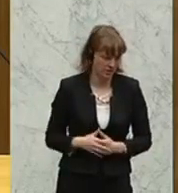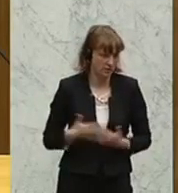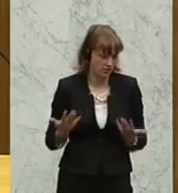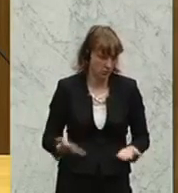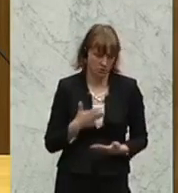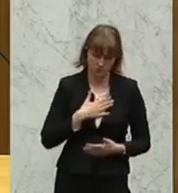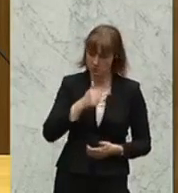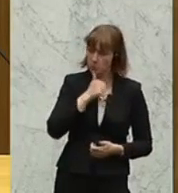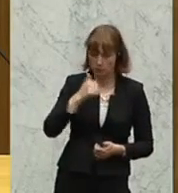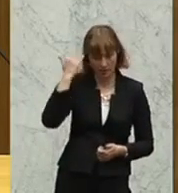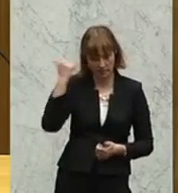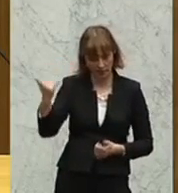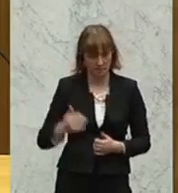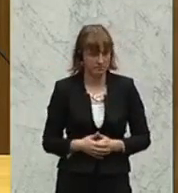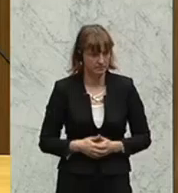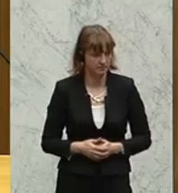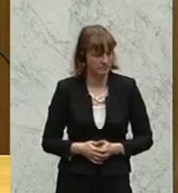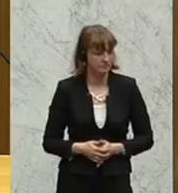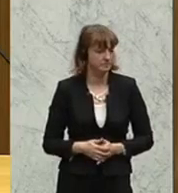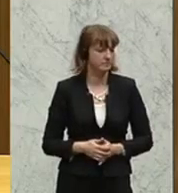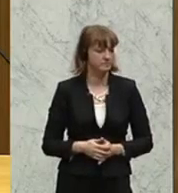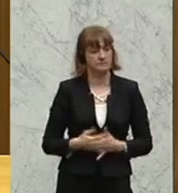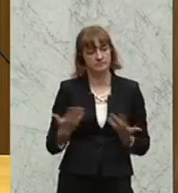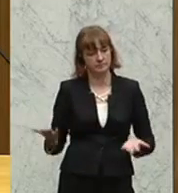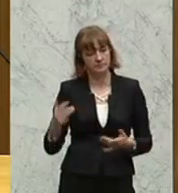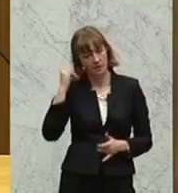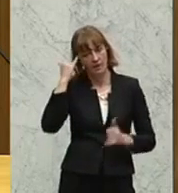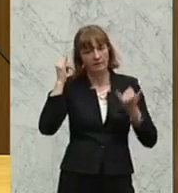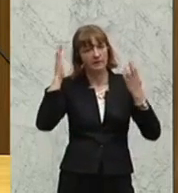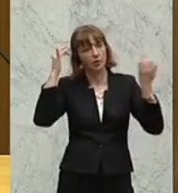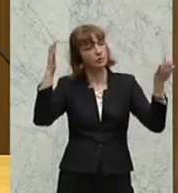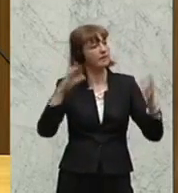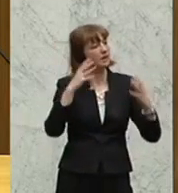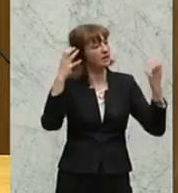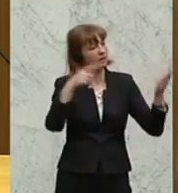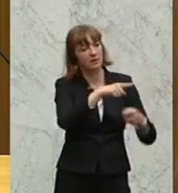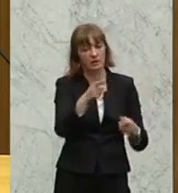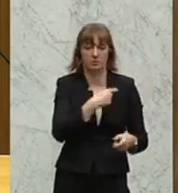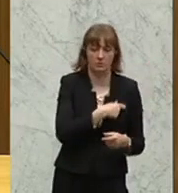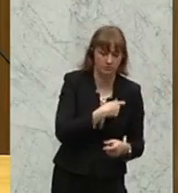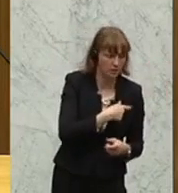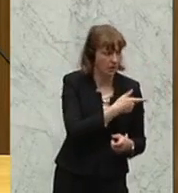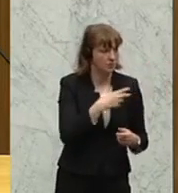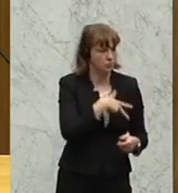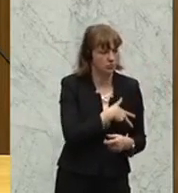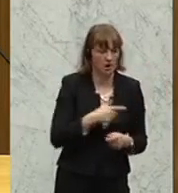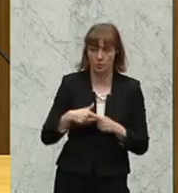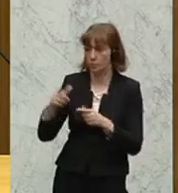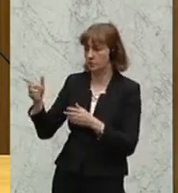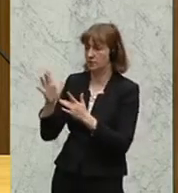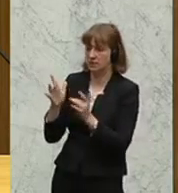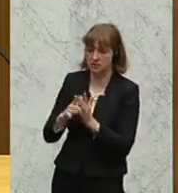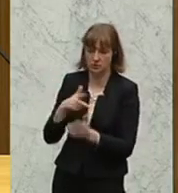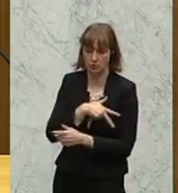sind, die mit vielen Tricks heute noch sich Steuern sparen, weil sie Möglichkeiten vorfinden, eben nicht